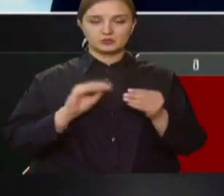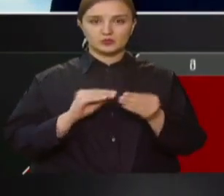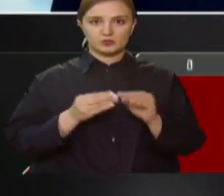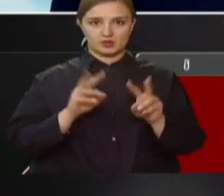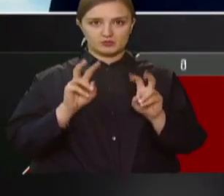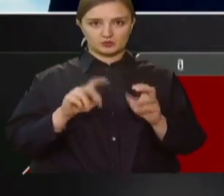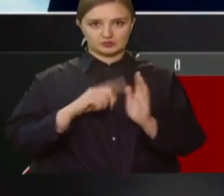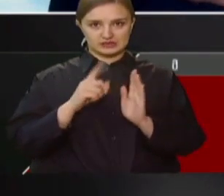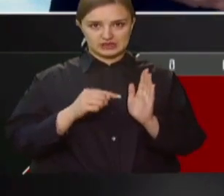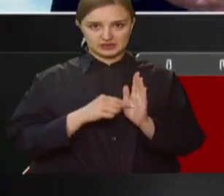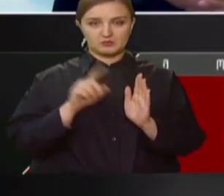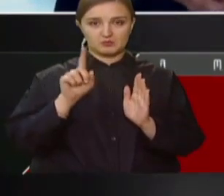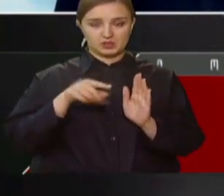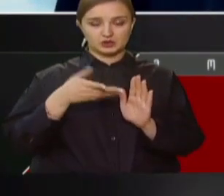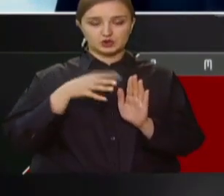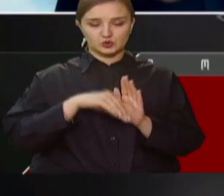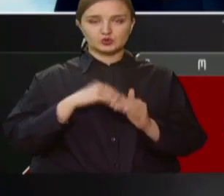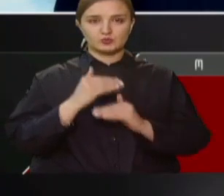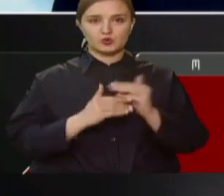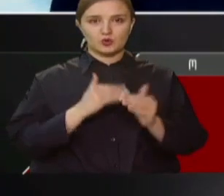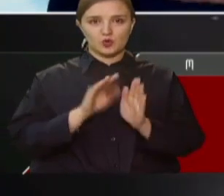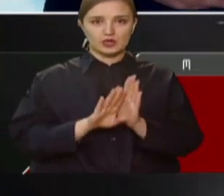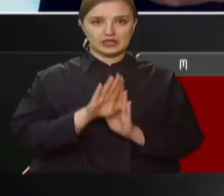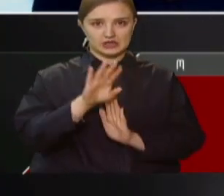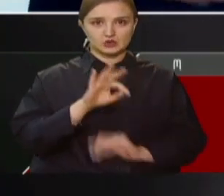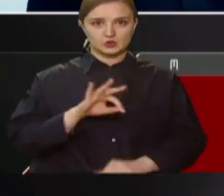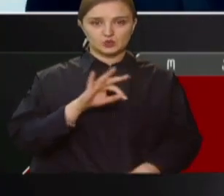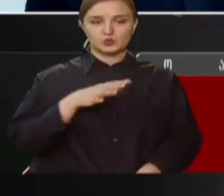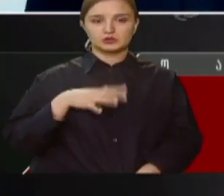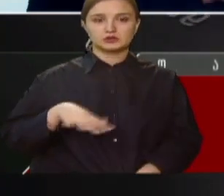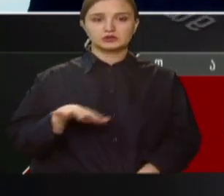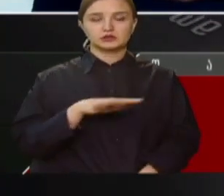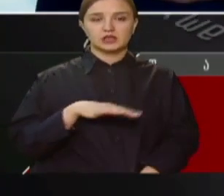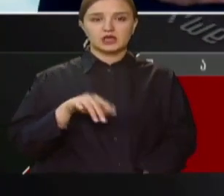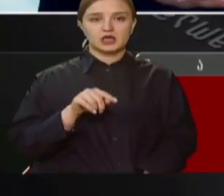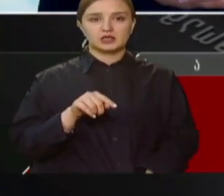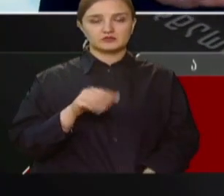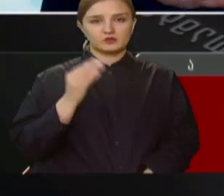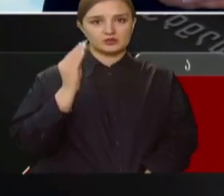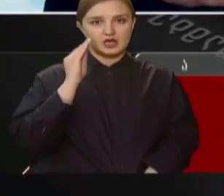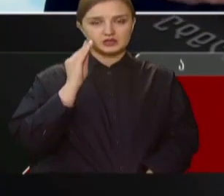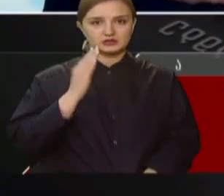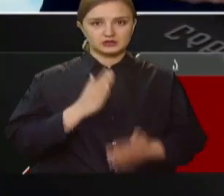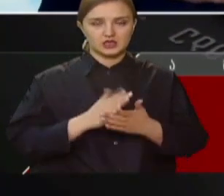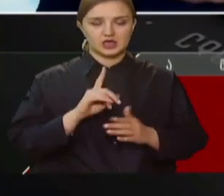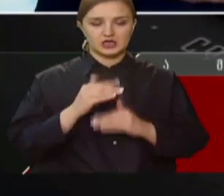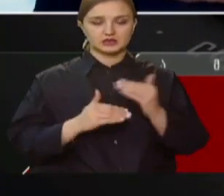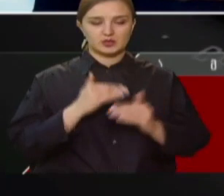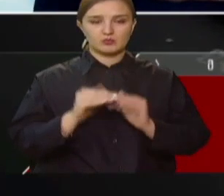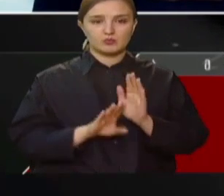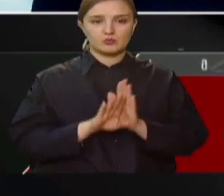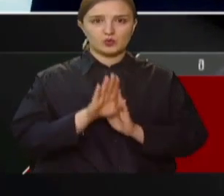kithebzat, da, ma ce s-a arnișat, progresat, s-a kithebzat, imnat, s-a kithebzat, s-a kartulus, s-a mixat, s-a zrit, a fost karkovli, progresi,